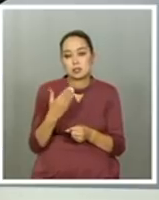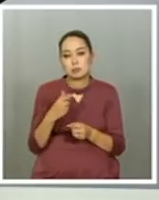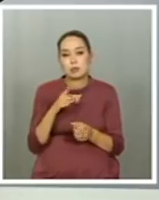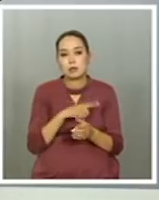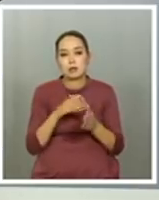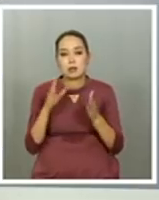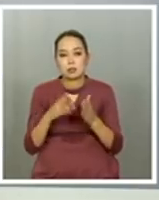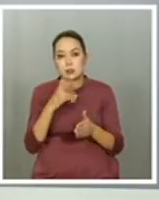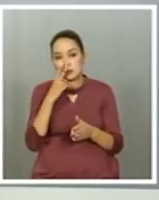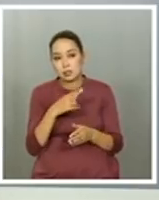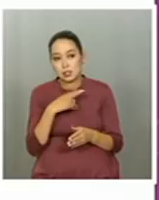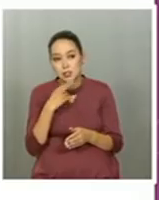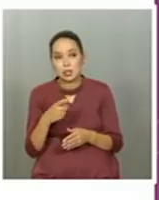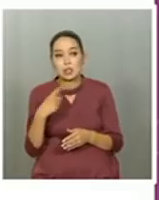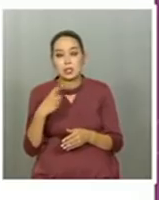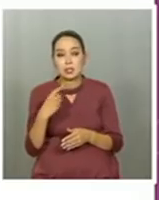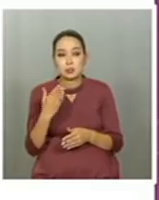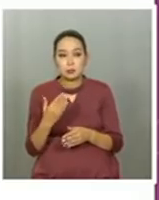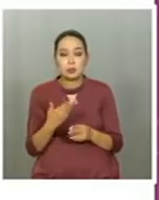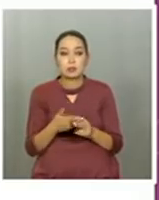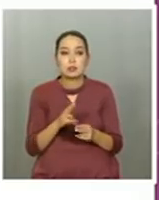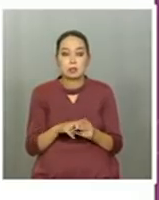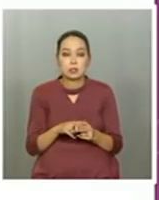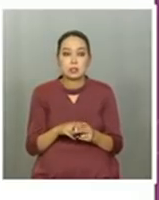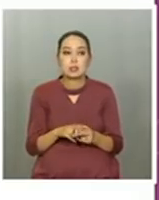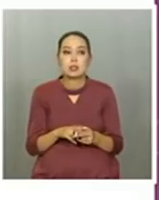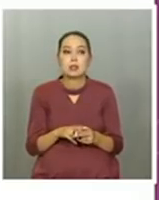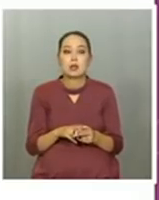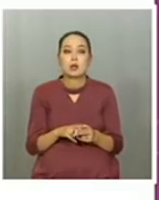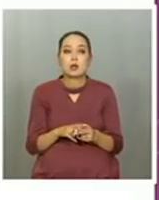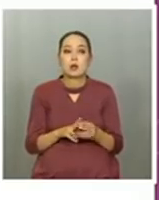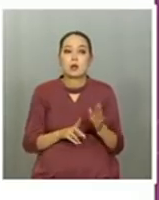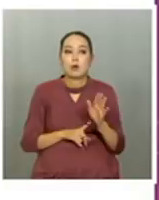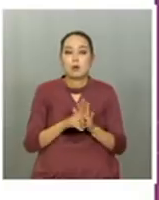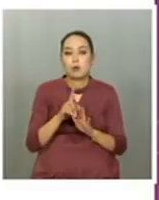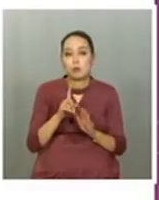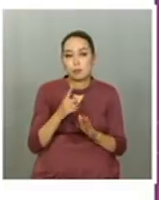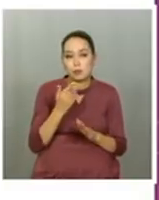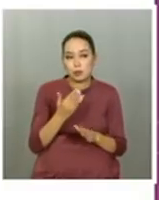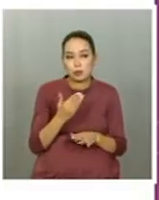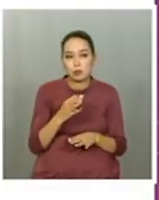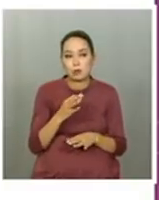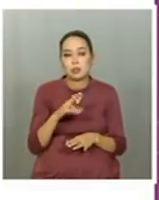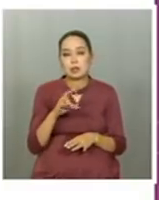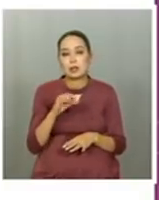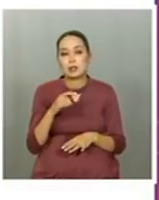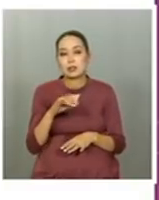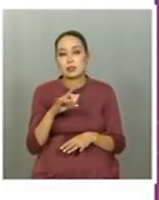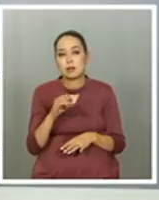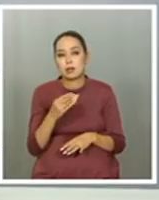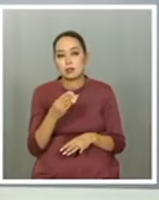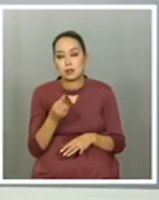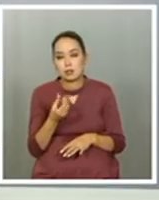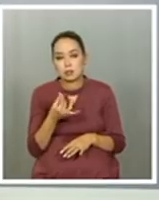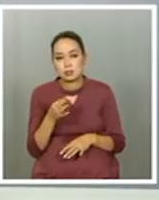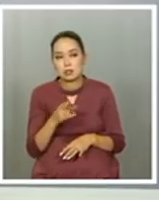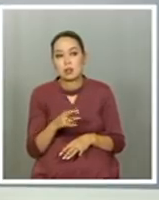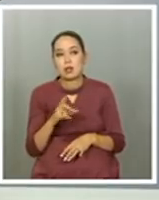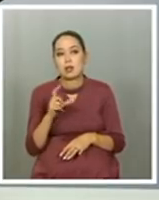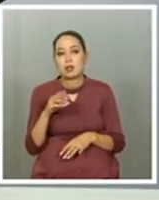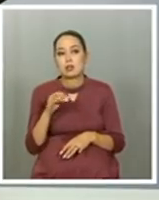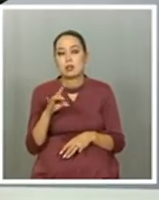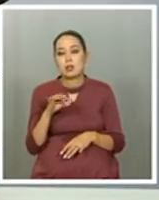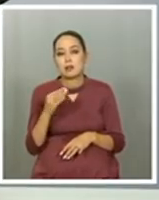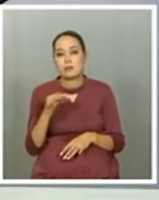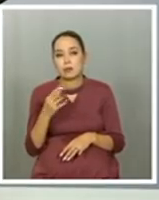өтейік. Химиялық қасиеттері ол орын басу реакциясы, дегидратация реакциясы, этерификация